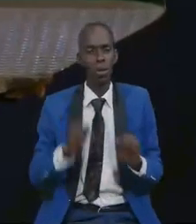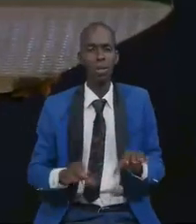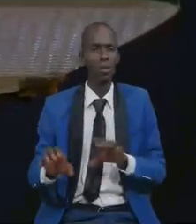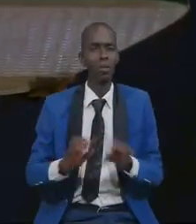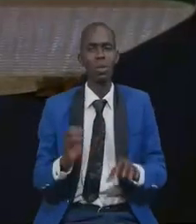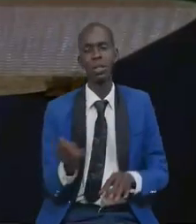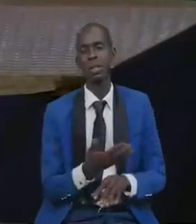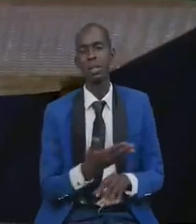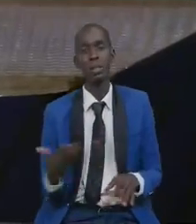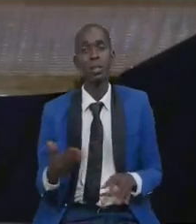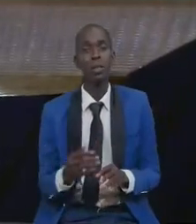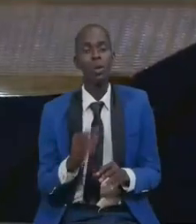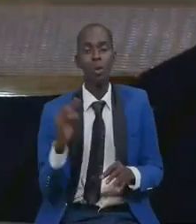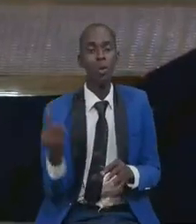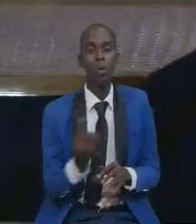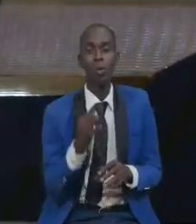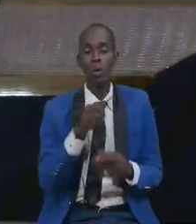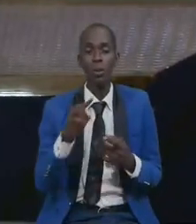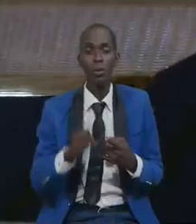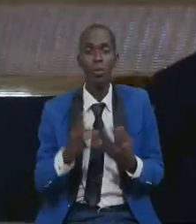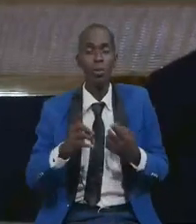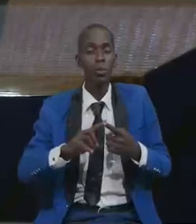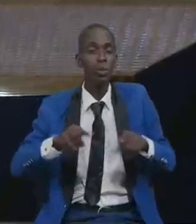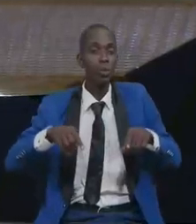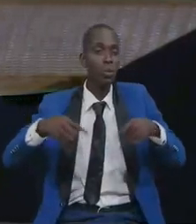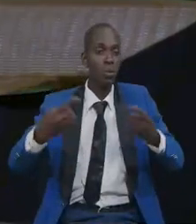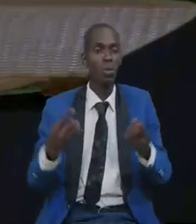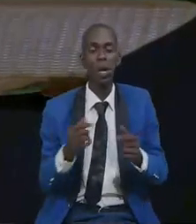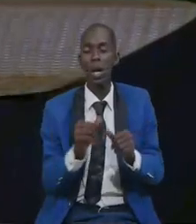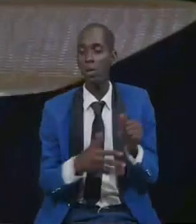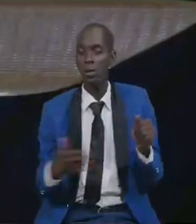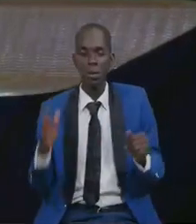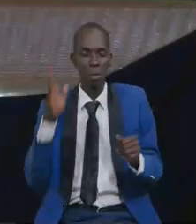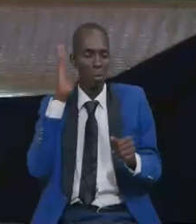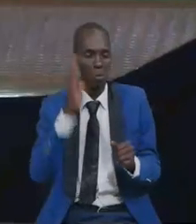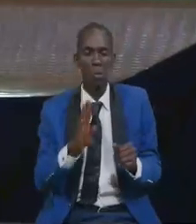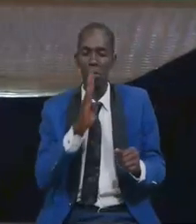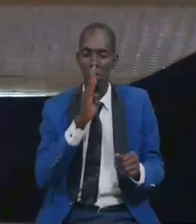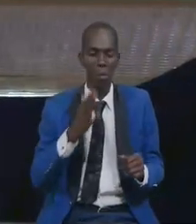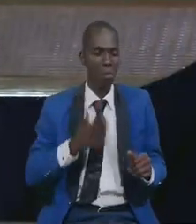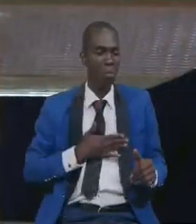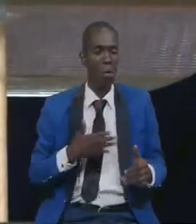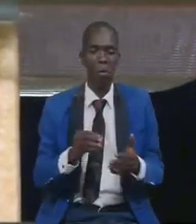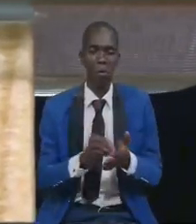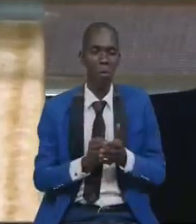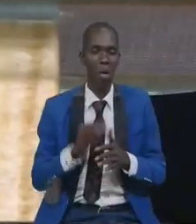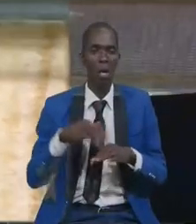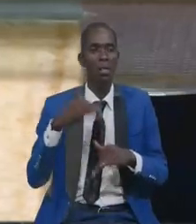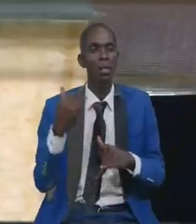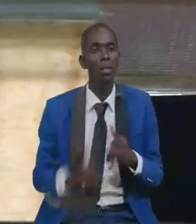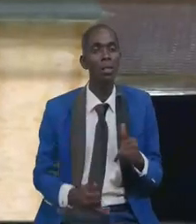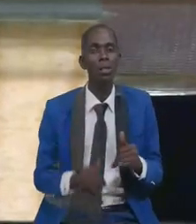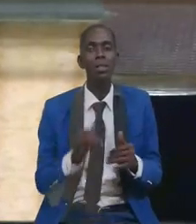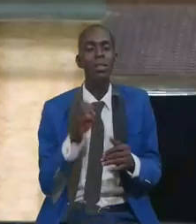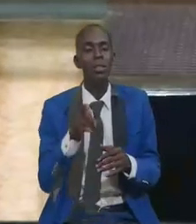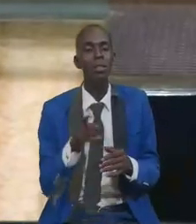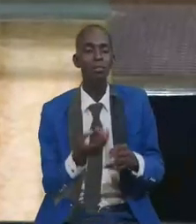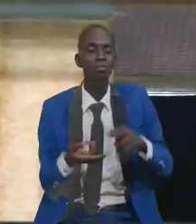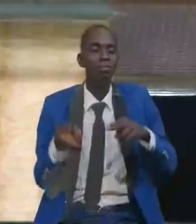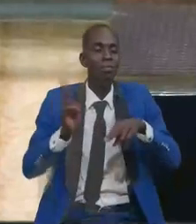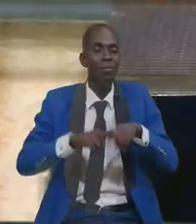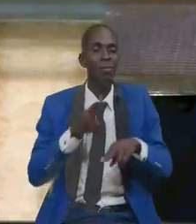où vous voulez aller, je vais toujours faire ce que je veux et tout viendra toujours vers moi. Il dit, l'orgueilleux ne demeure